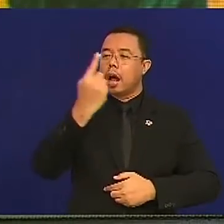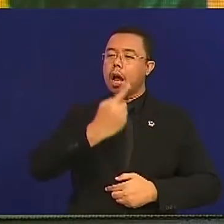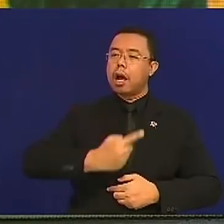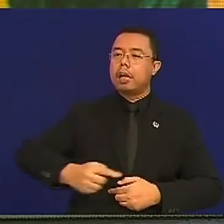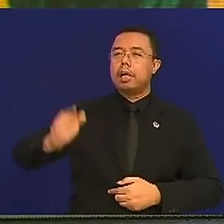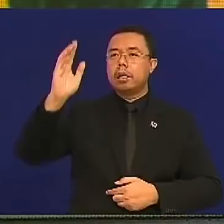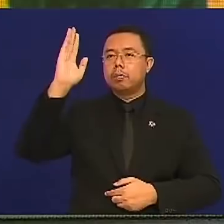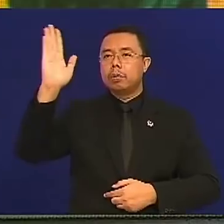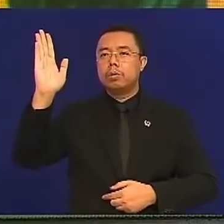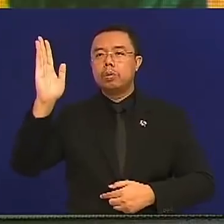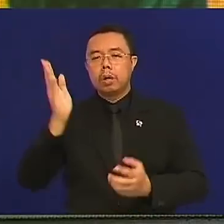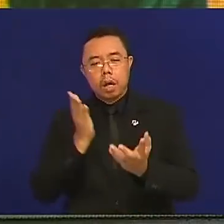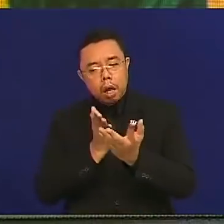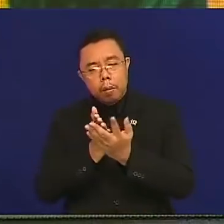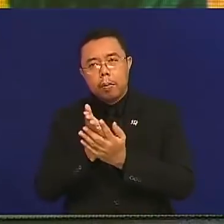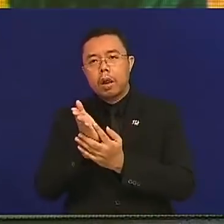menyatakan hadir-Mu